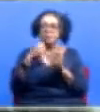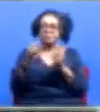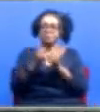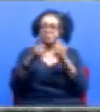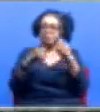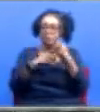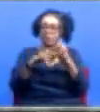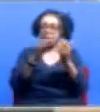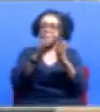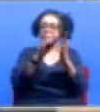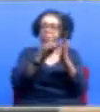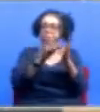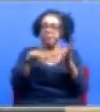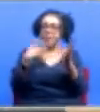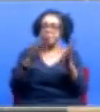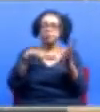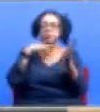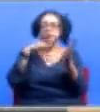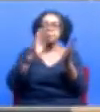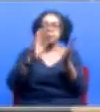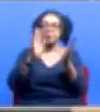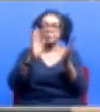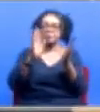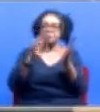wamerekodi taarifa kuhusu kifo cha Odhiambo.